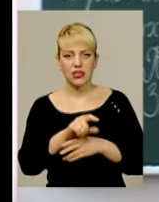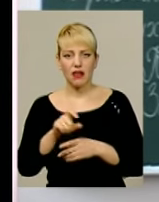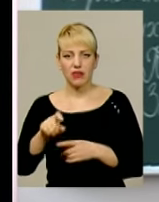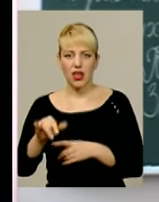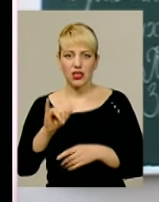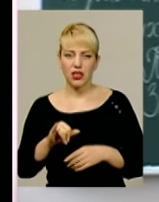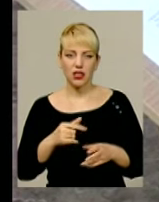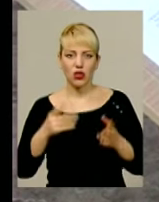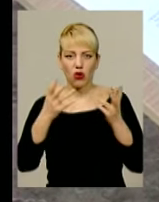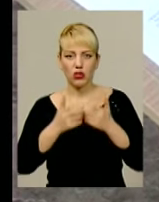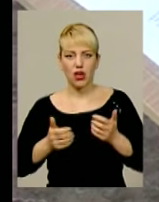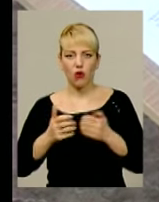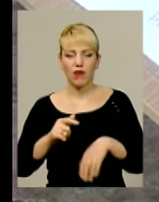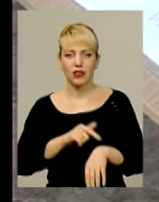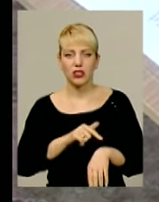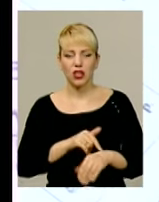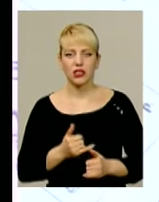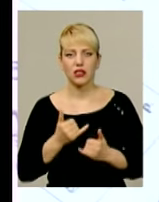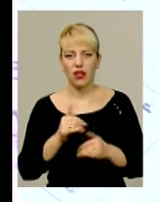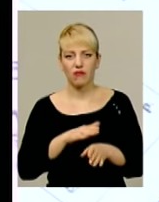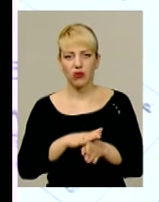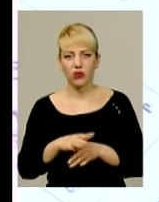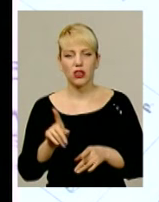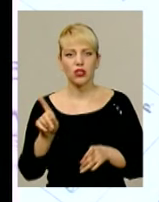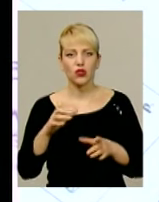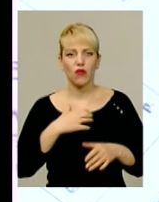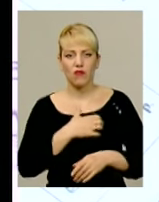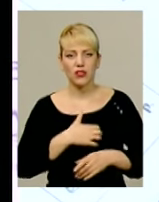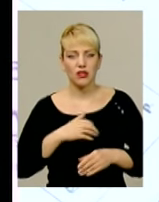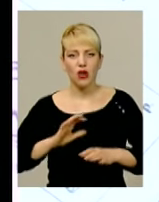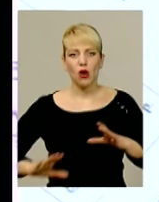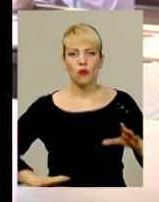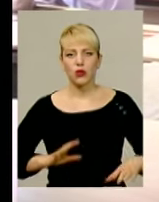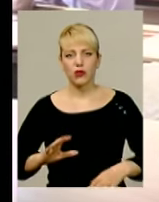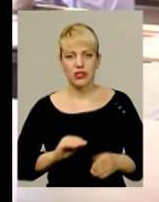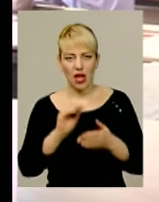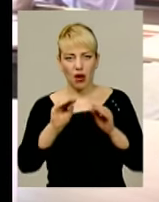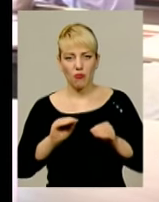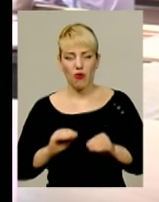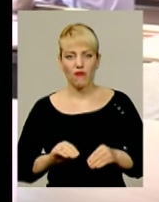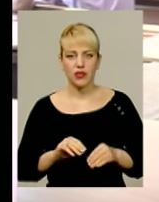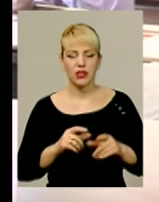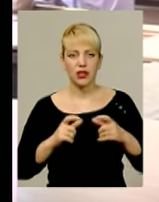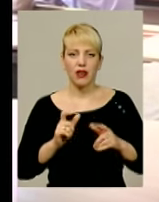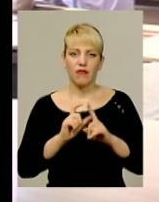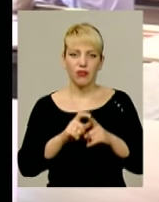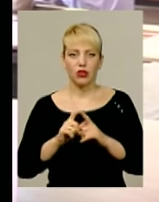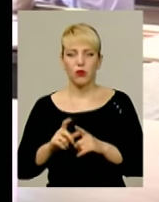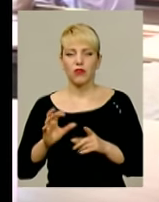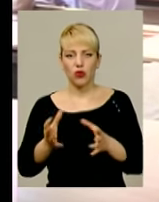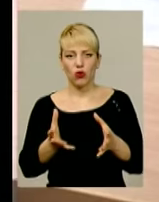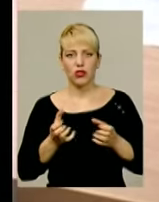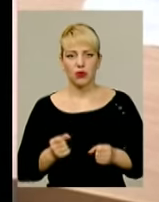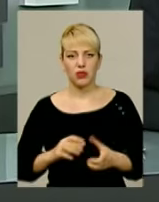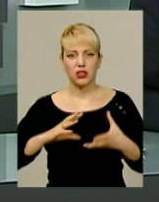розрахувати час на їхнє виконання. І, що важливо, потренуватися у заповненні бланків відповідей, ну і отримати результат.